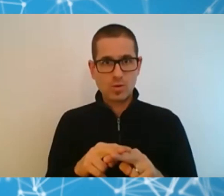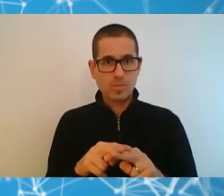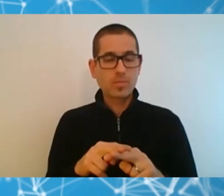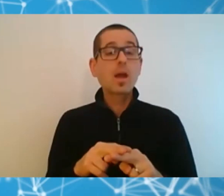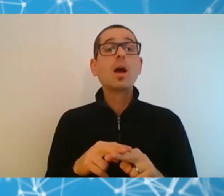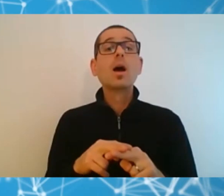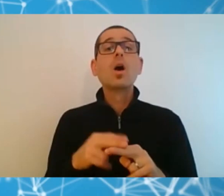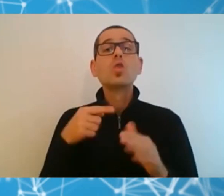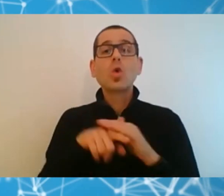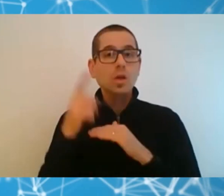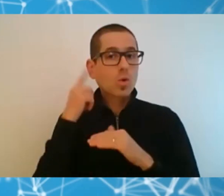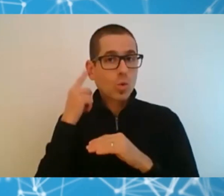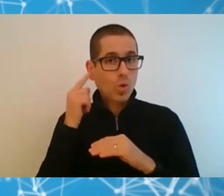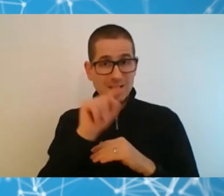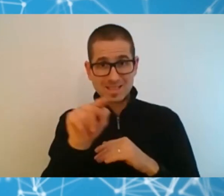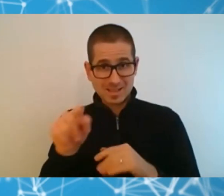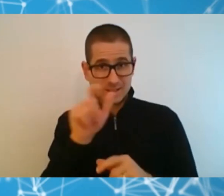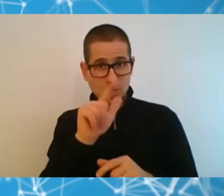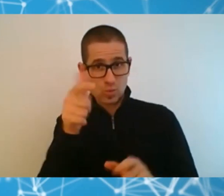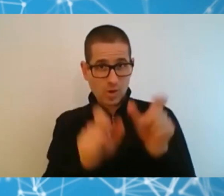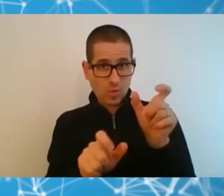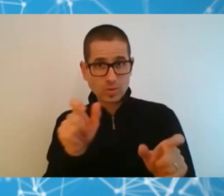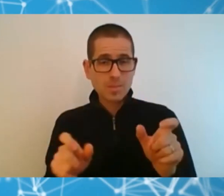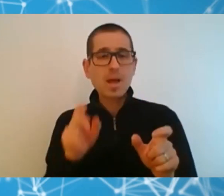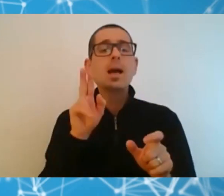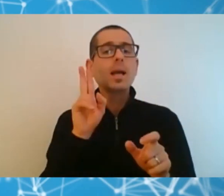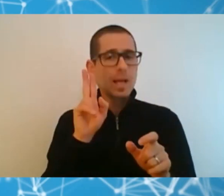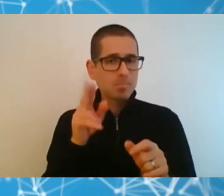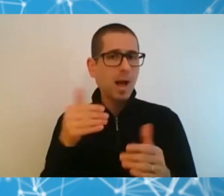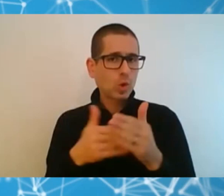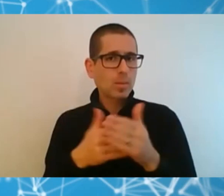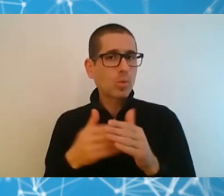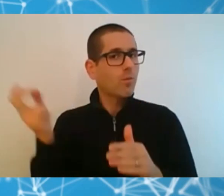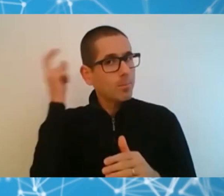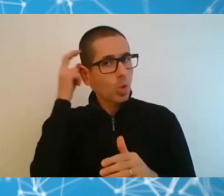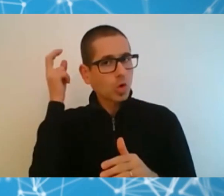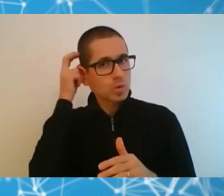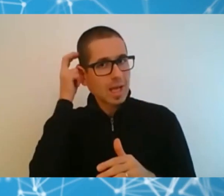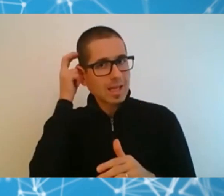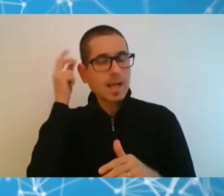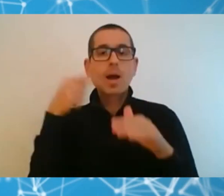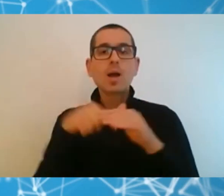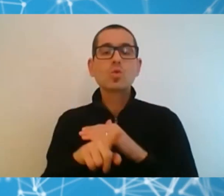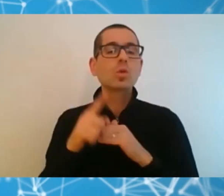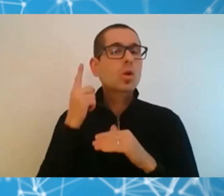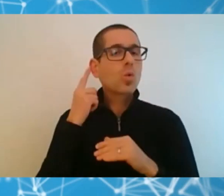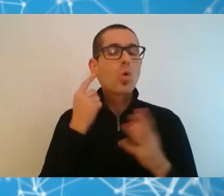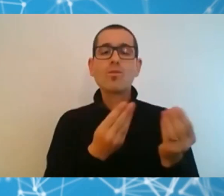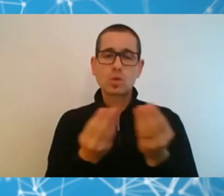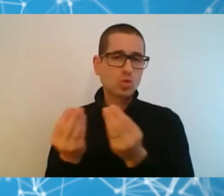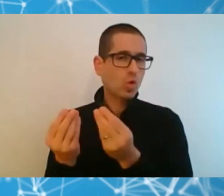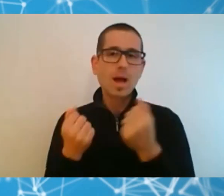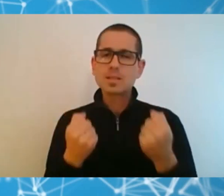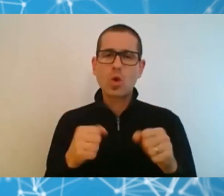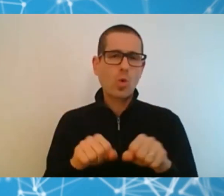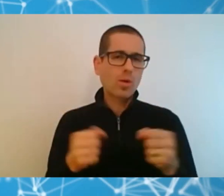bolnikih, ki so kandidati za kohlearni implant oziroma polžkov vsadek, pa je notranje uho večinoma zelo